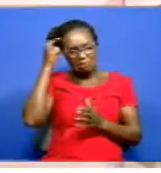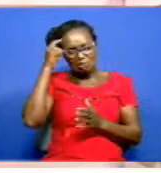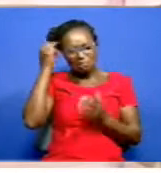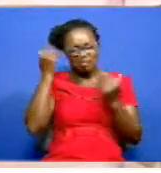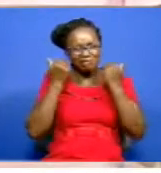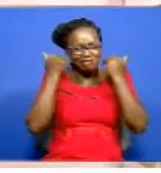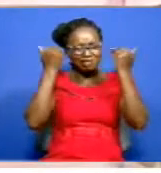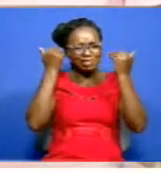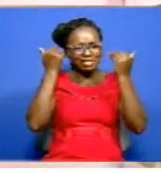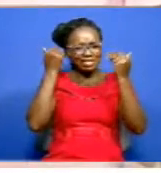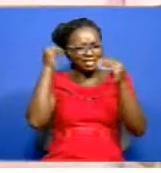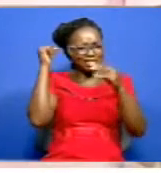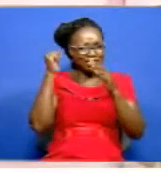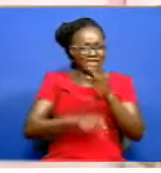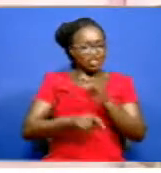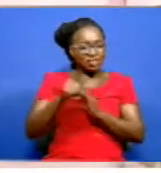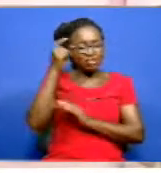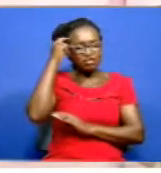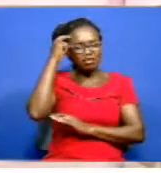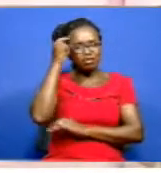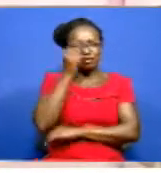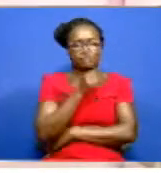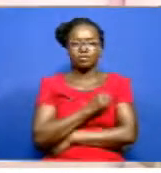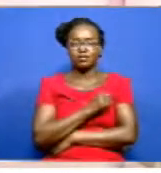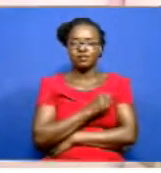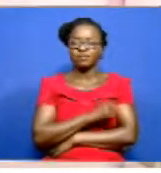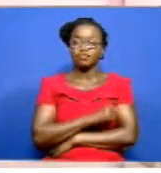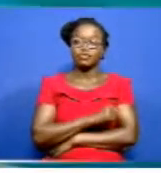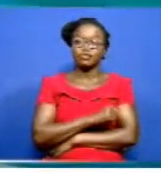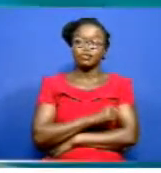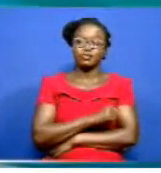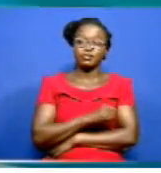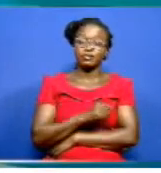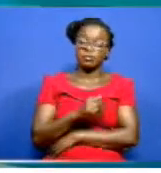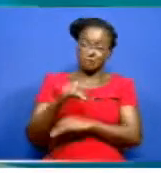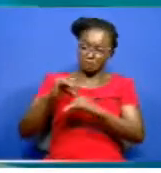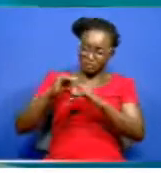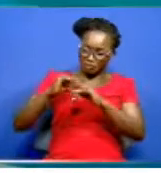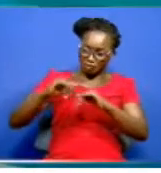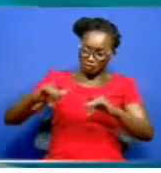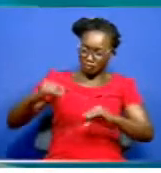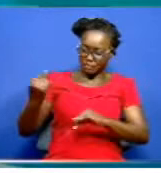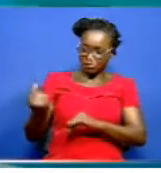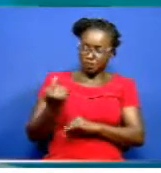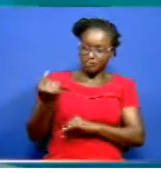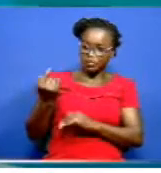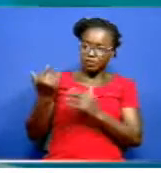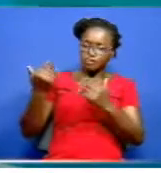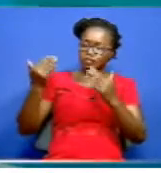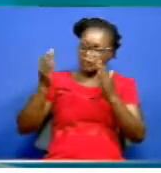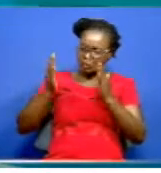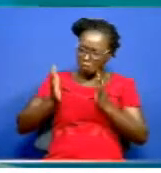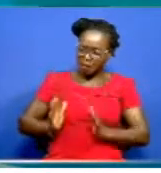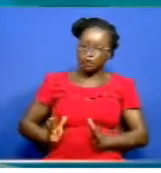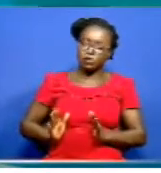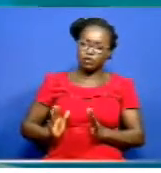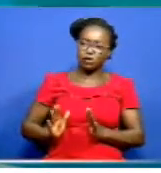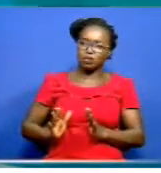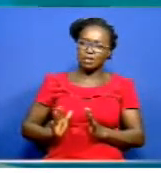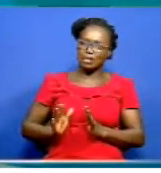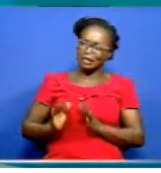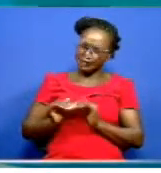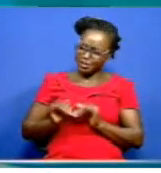anawaza mengi. Unja mtu kama huyo mwenye amejitenga, hakuna njia ingine ila